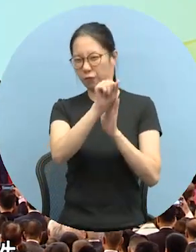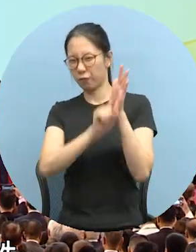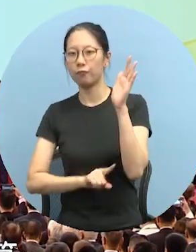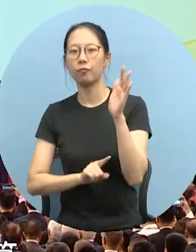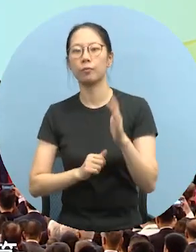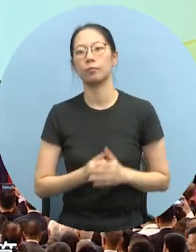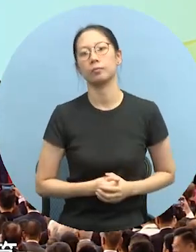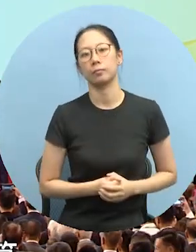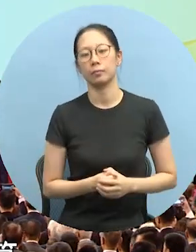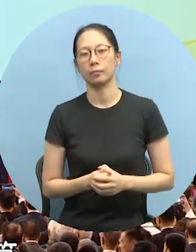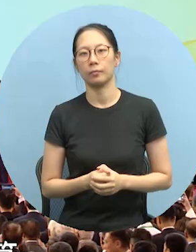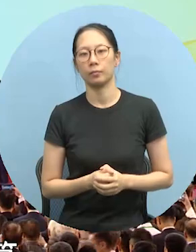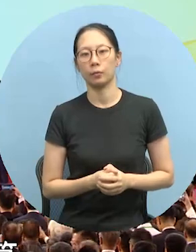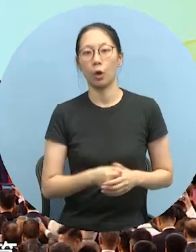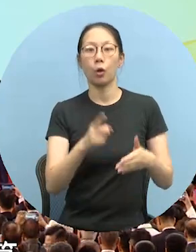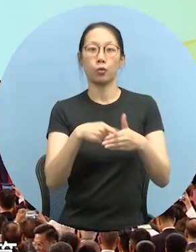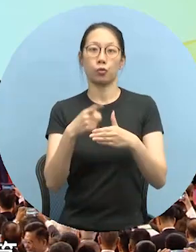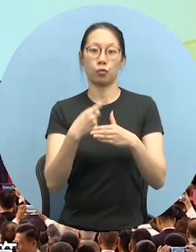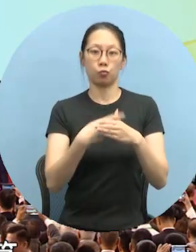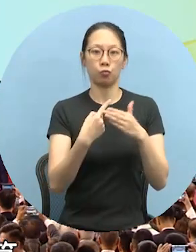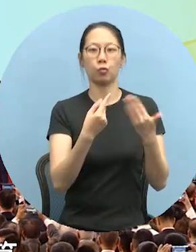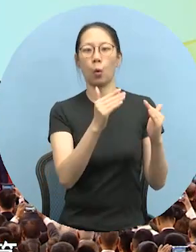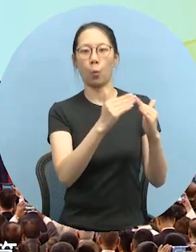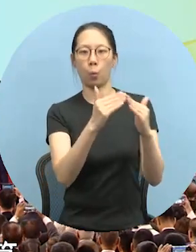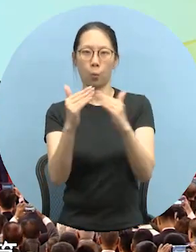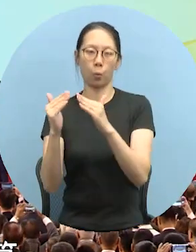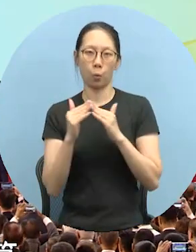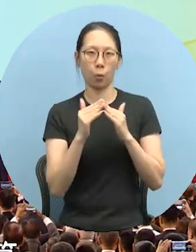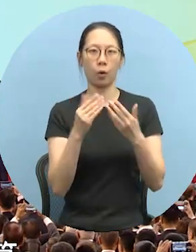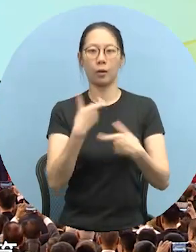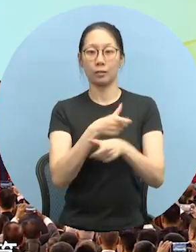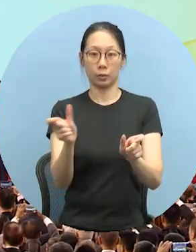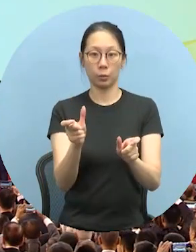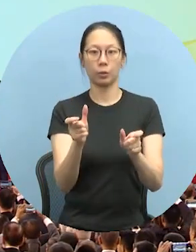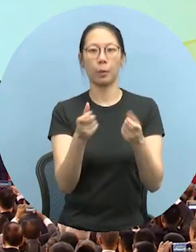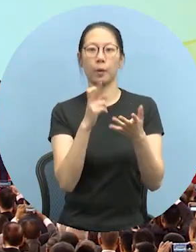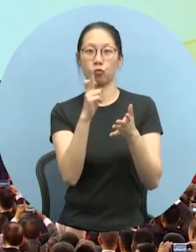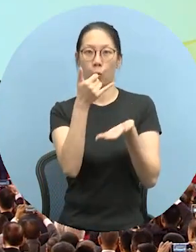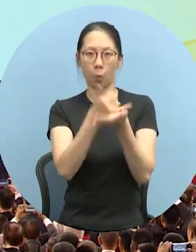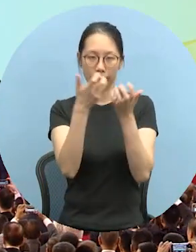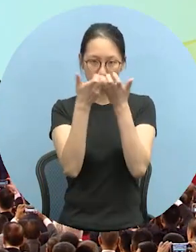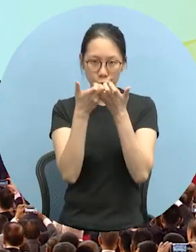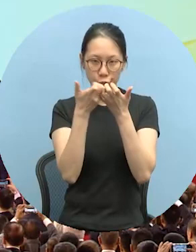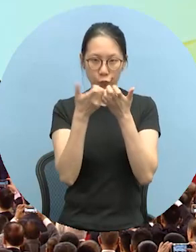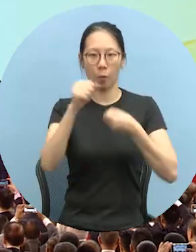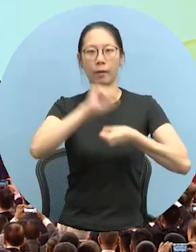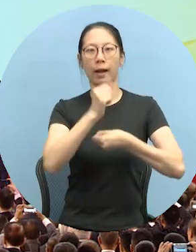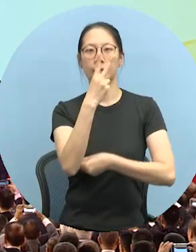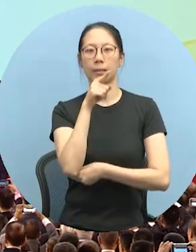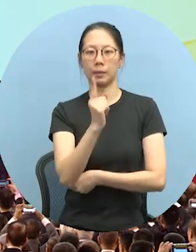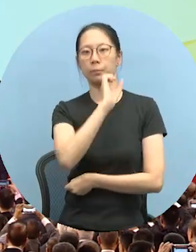跌。每月住戶收入是按中位數計上升2.1%，